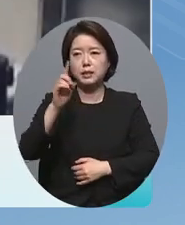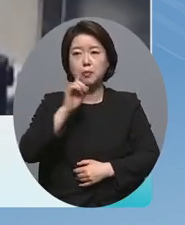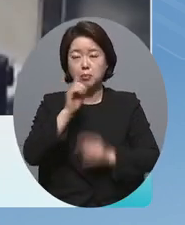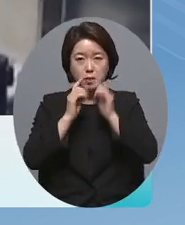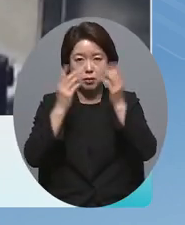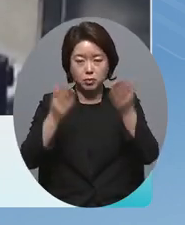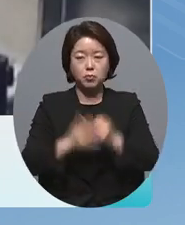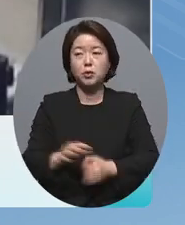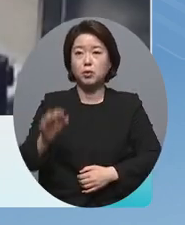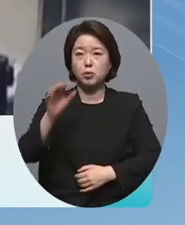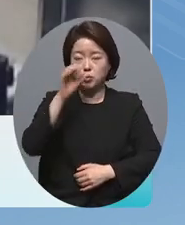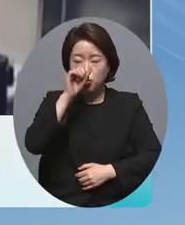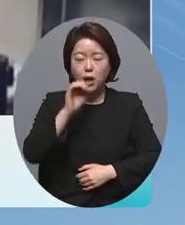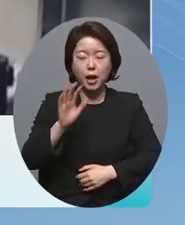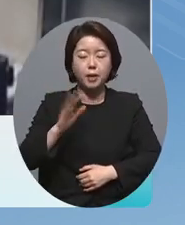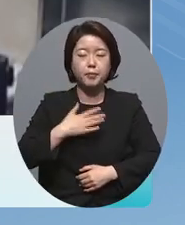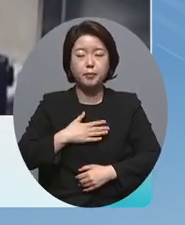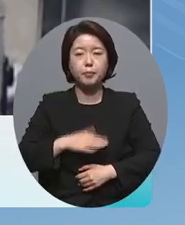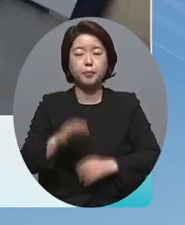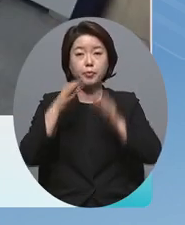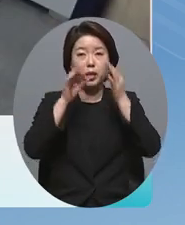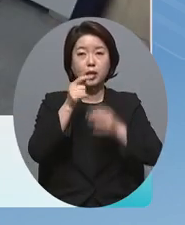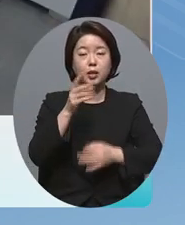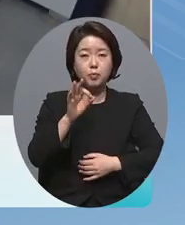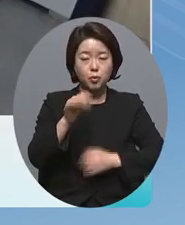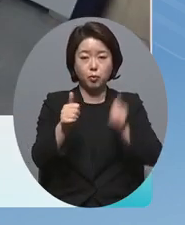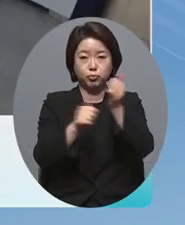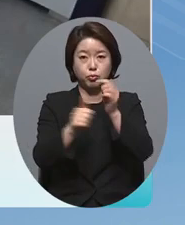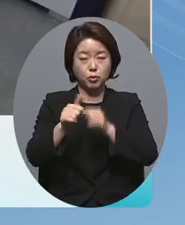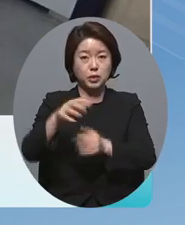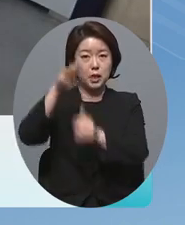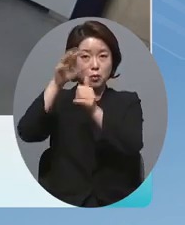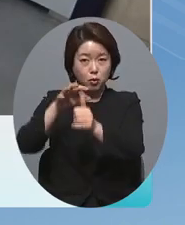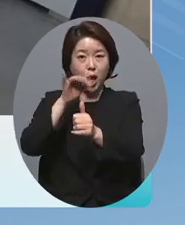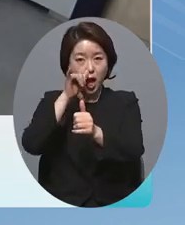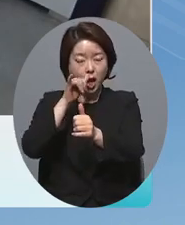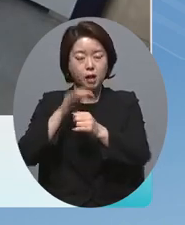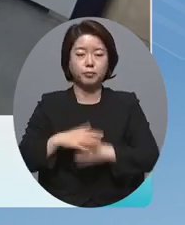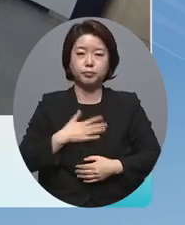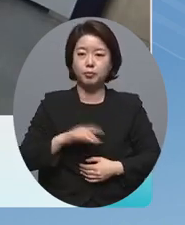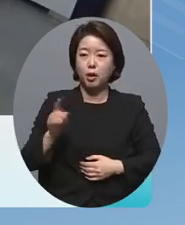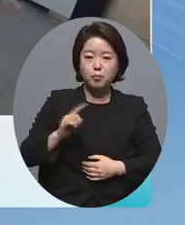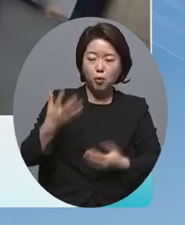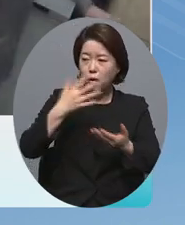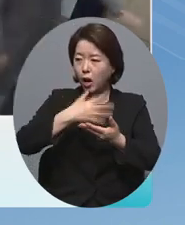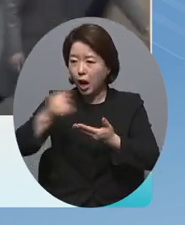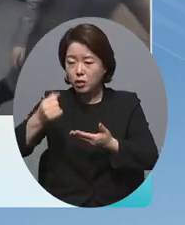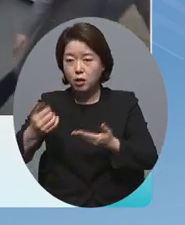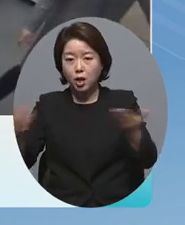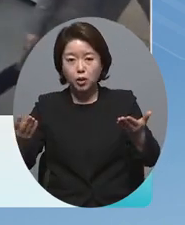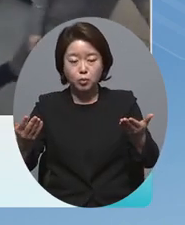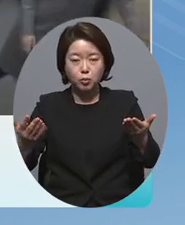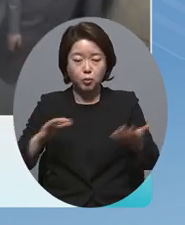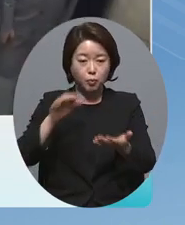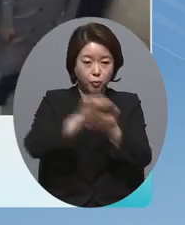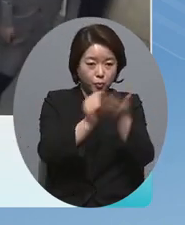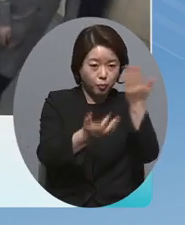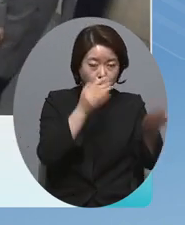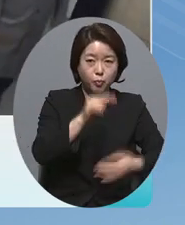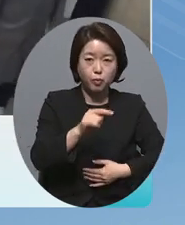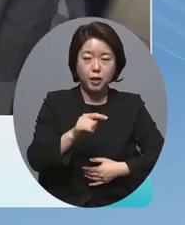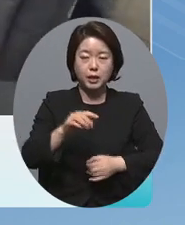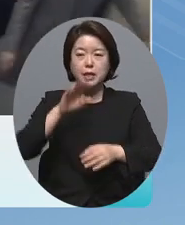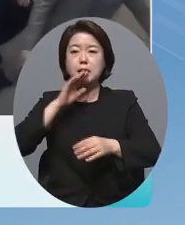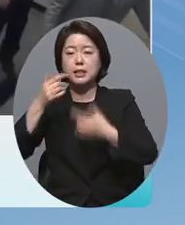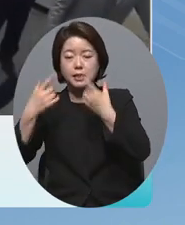말씀드리지만 좋습니다. 뭐 김용 부원장이 구속됐으니까. 근데 그분이 뭘 가져가려고 해도 압수수색이라는 게 당연한